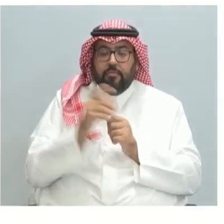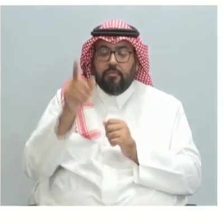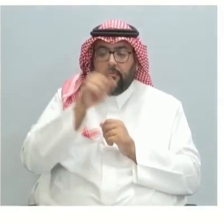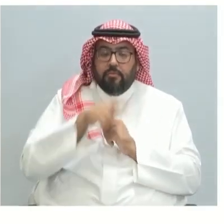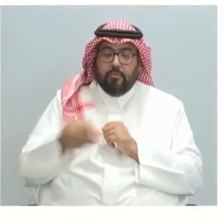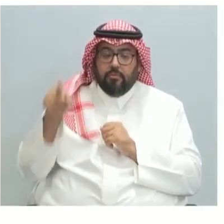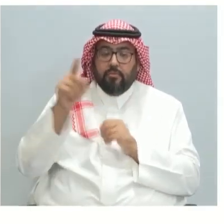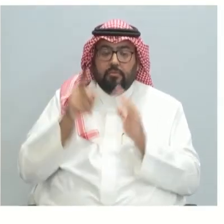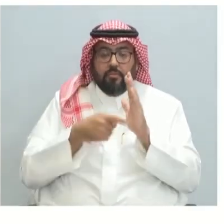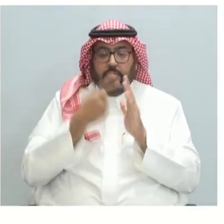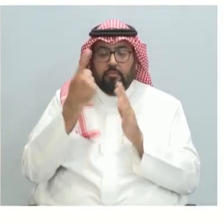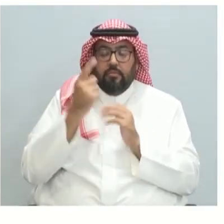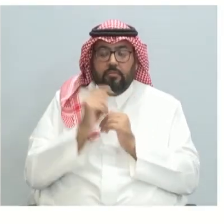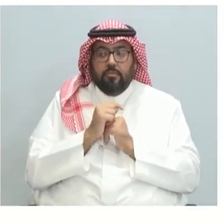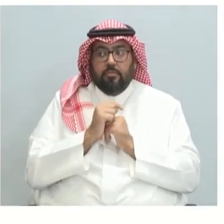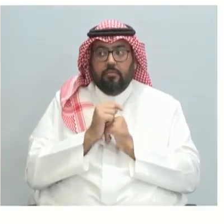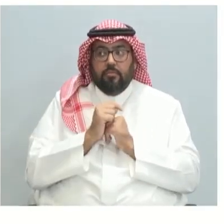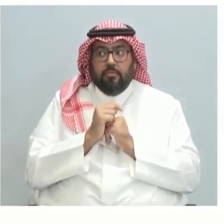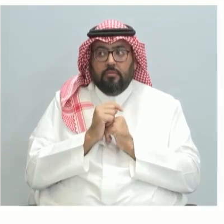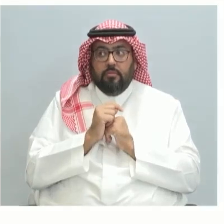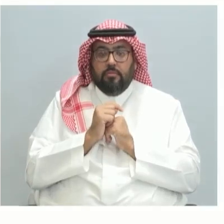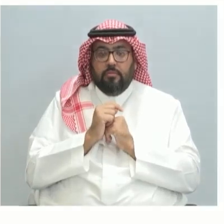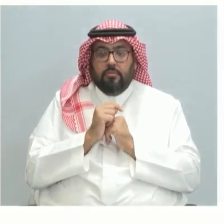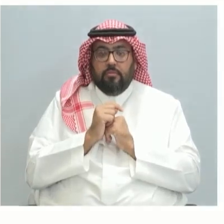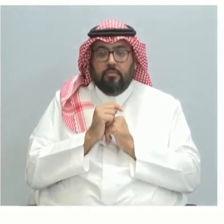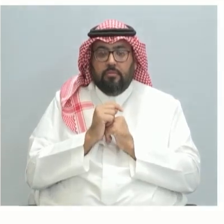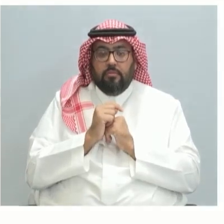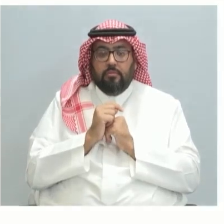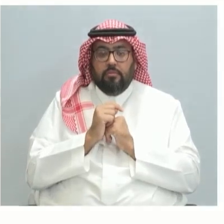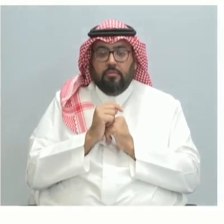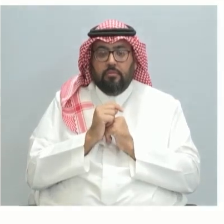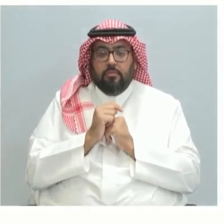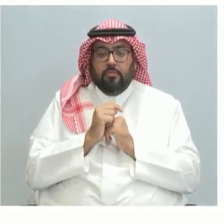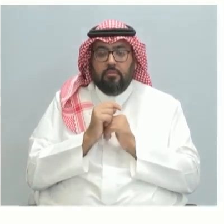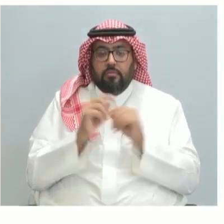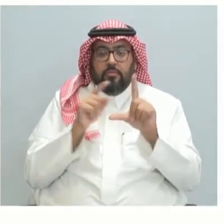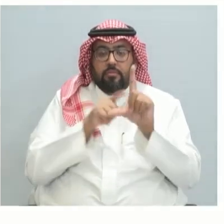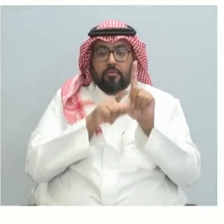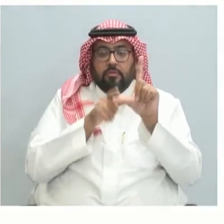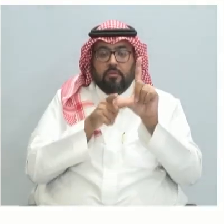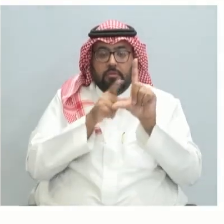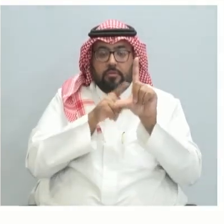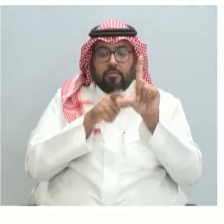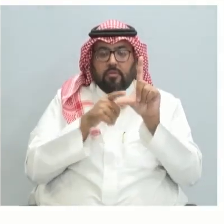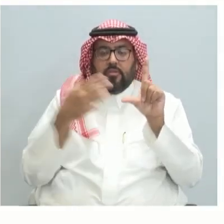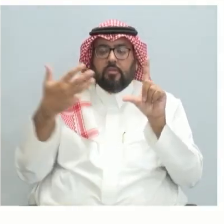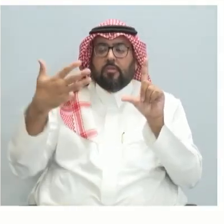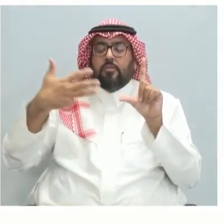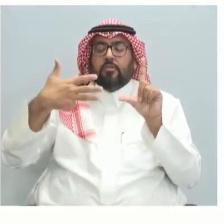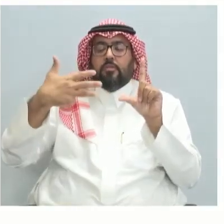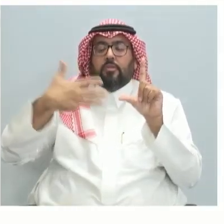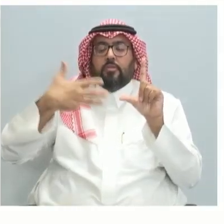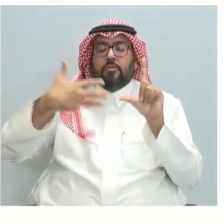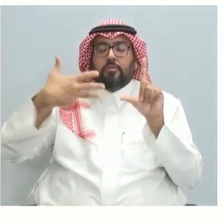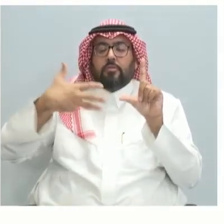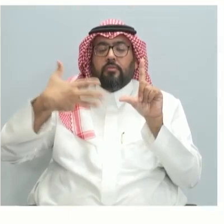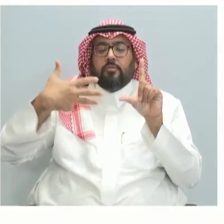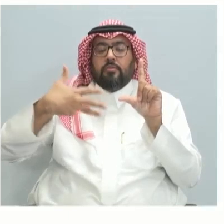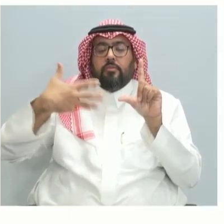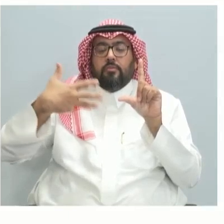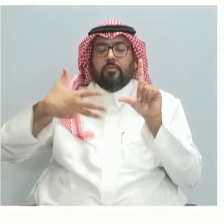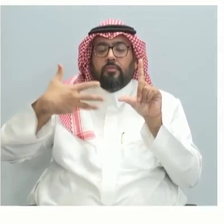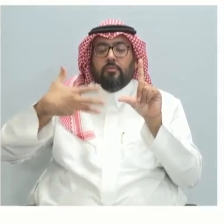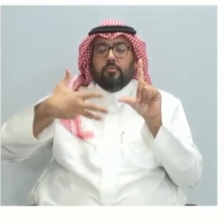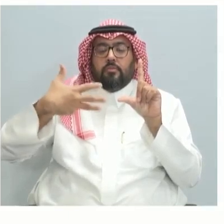اول قطاع لدينا هنا هذه الزاويه كم قياسها نعم هذه العلامه تدل على ان هذه